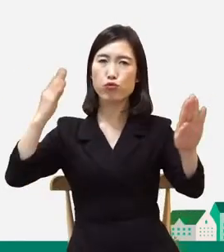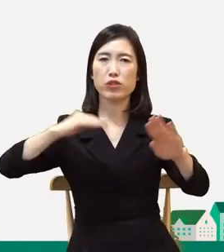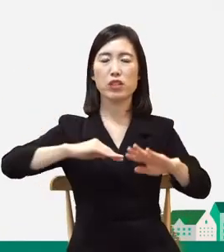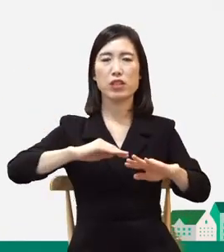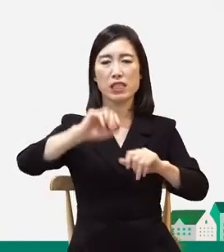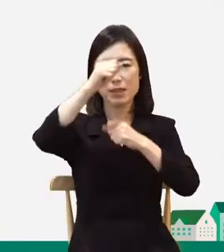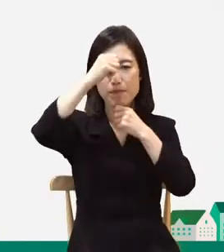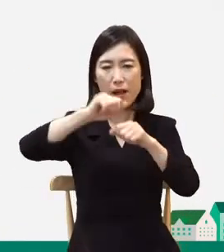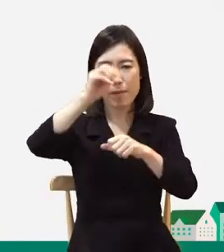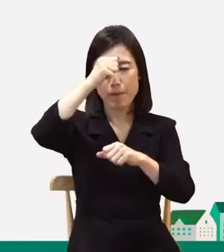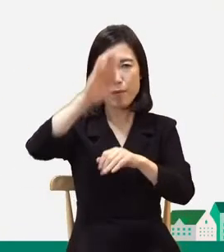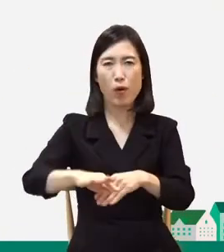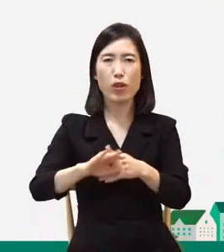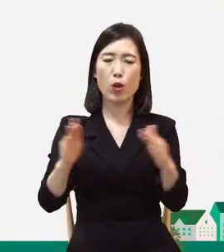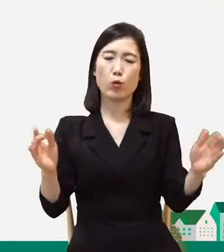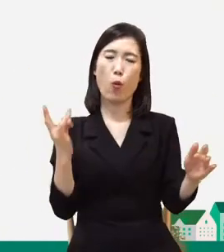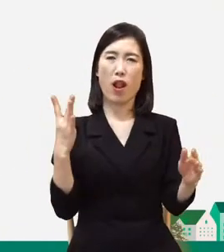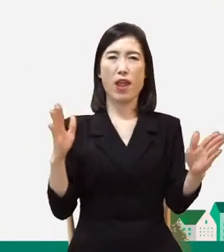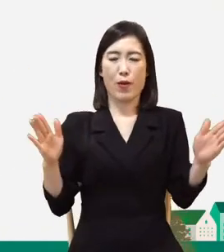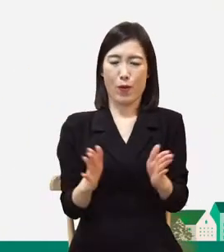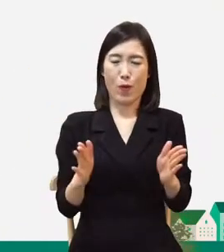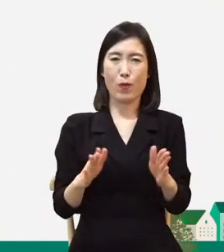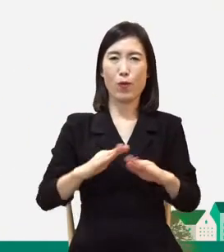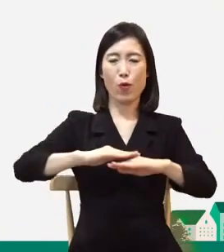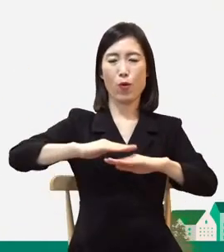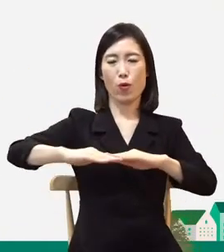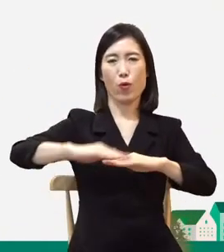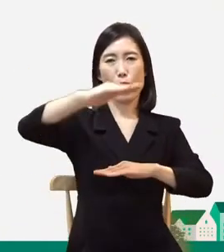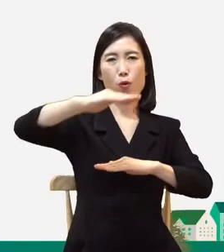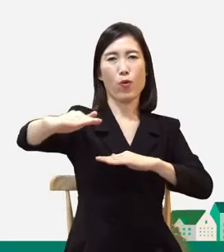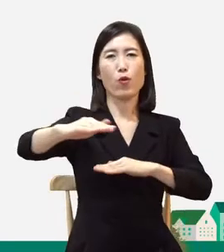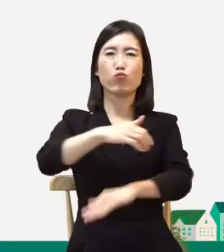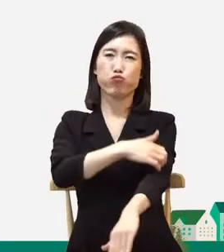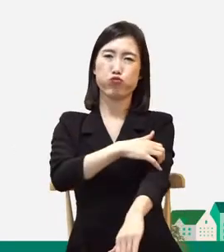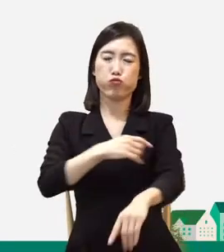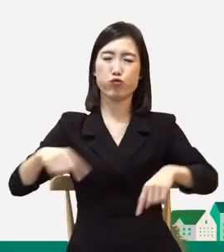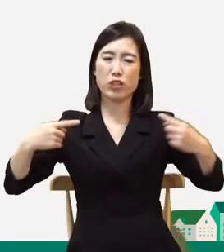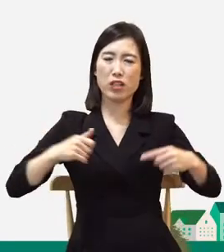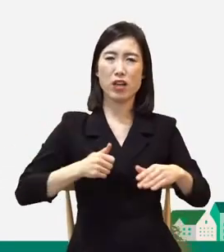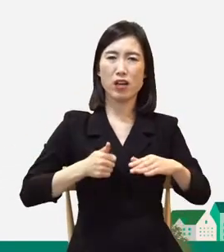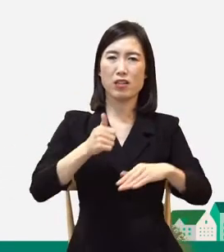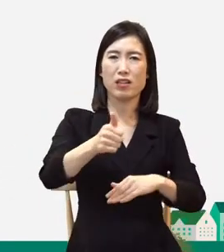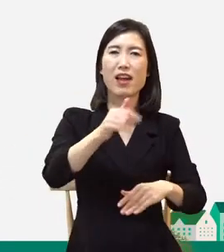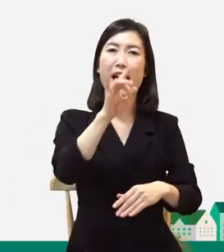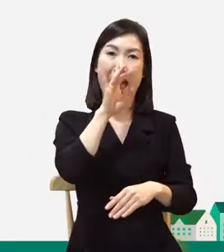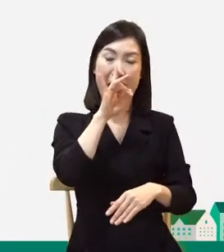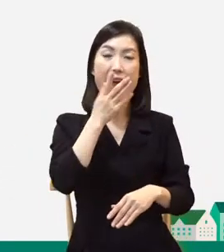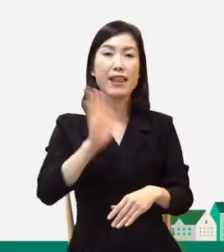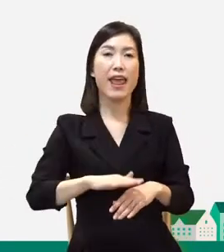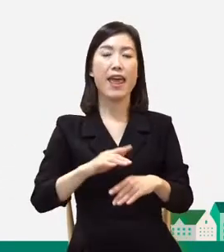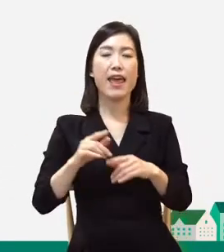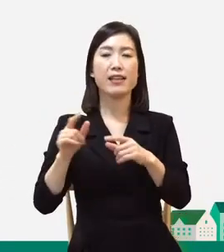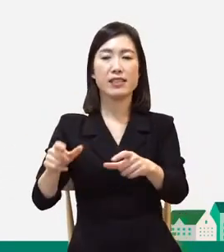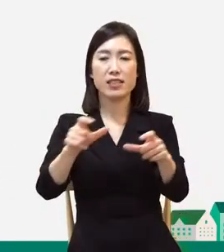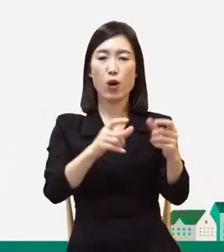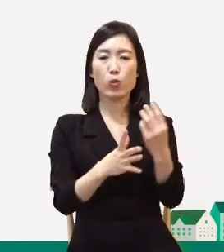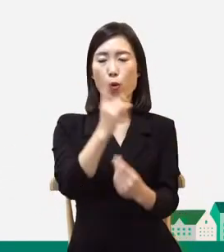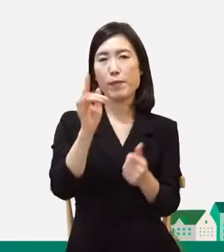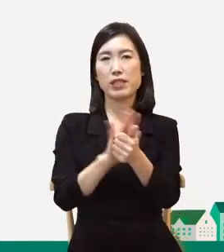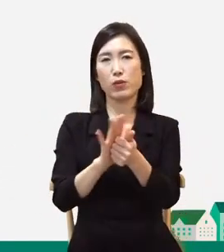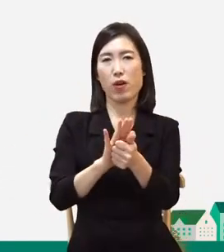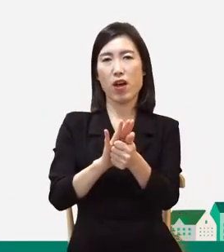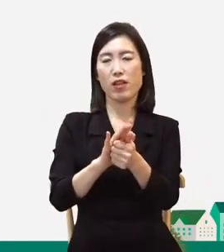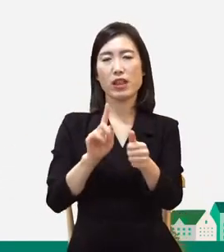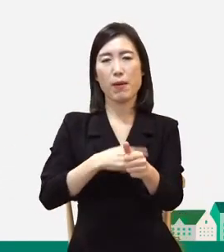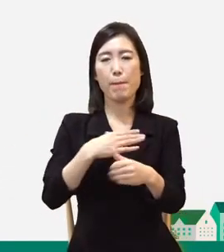이렇게 좁고 높낮이가 있었는데 예, 저희가 이제 이 부분들을 지역사회 통합돌봄 사업을